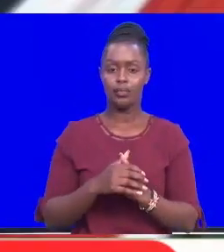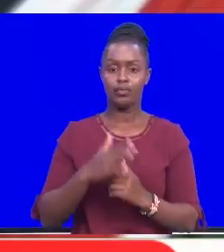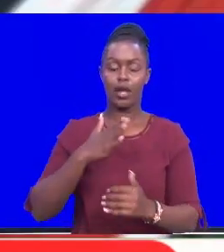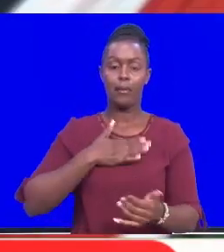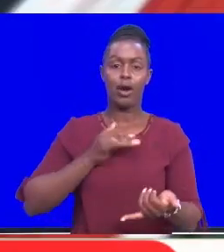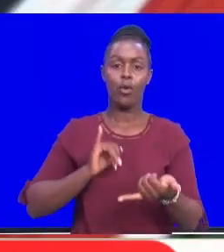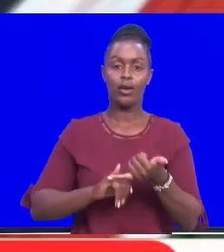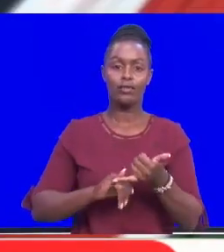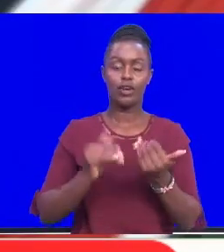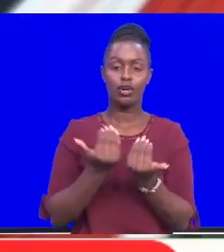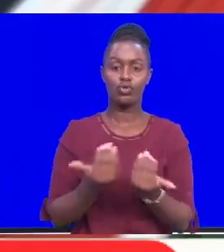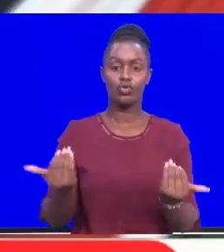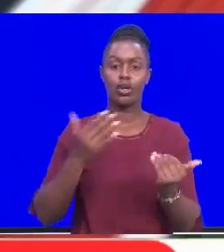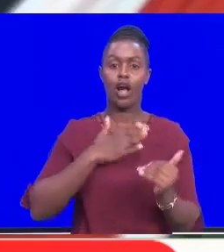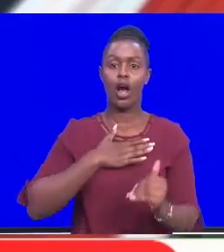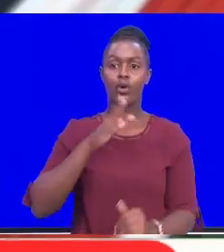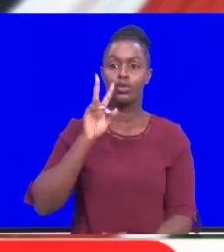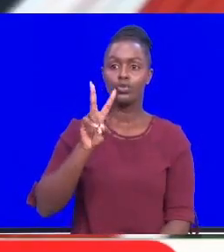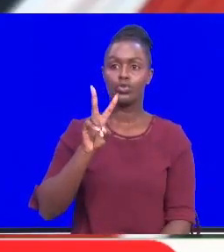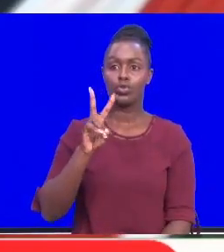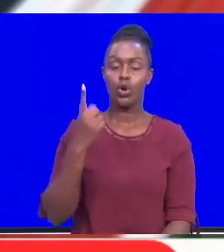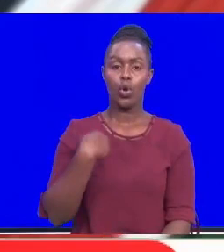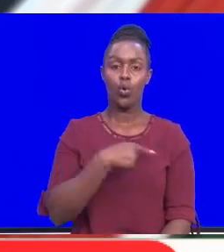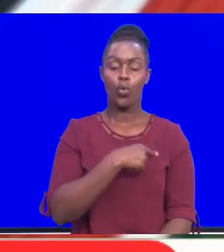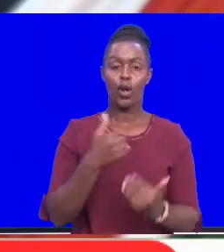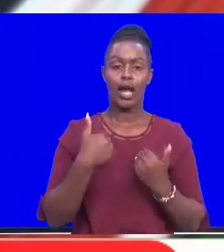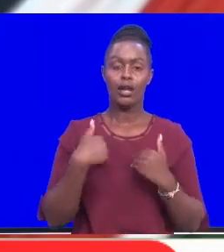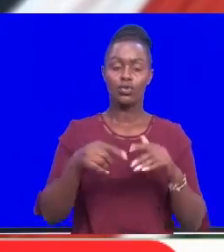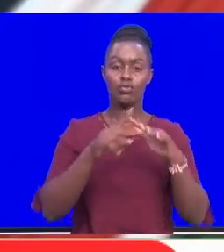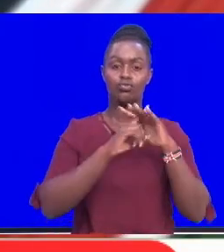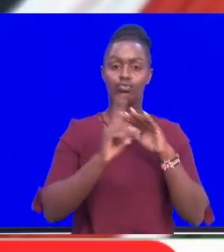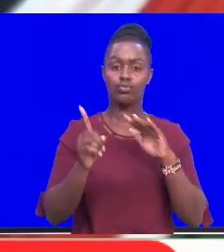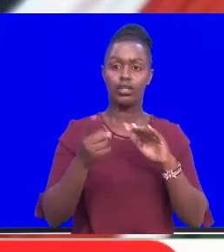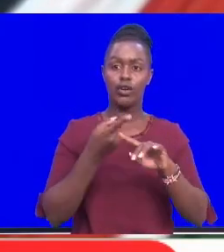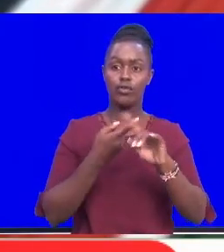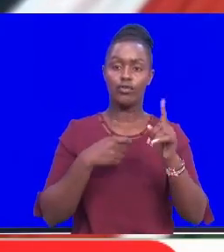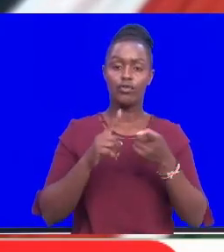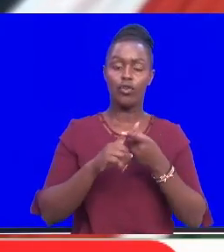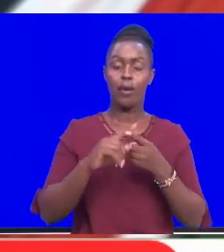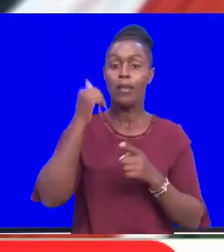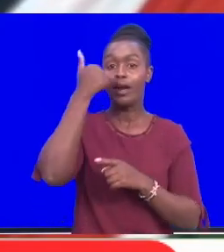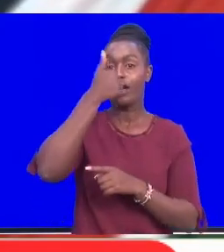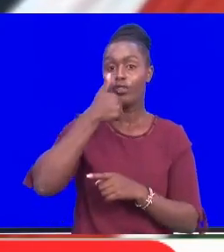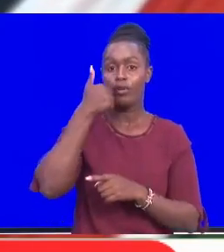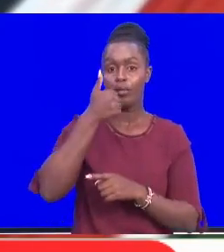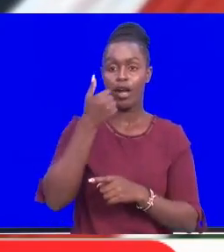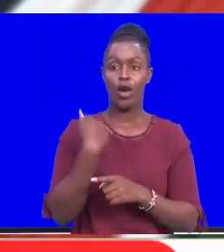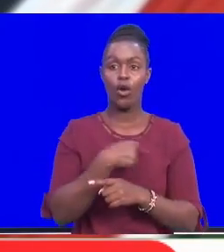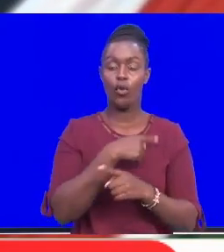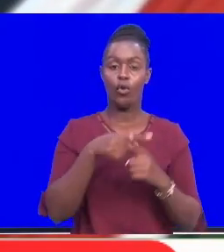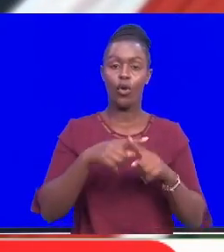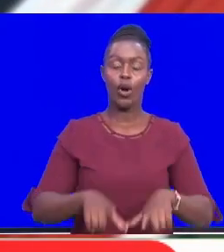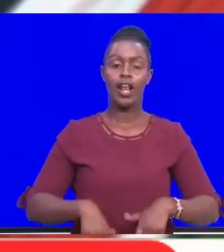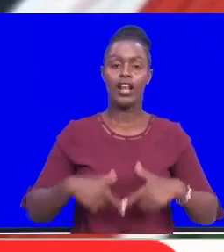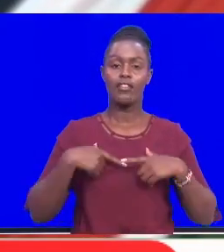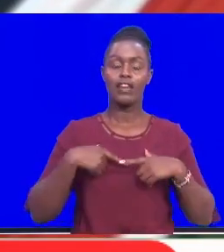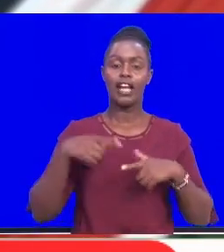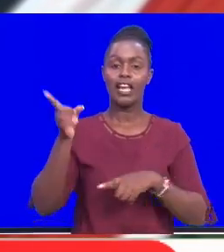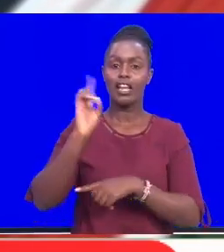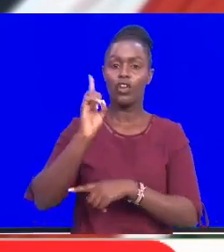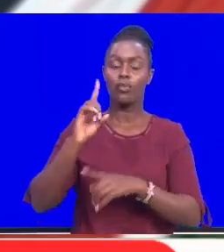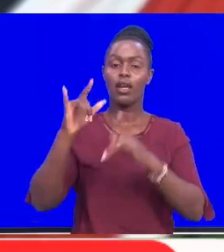two children were forced to flee from their country and ended up in one of the Nairobi refugee